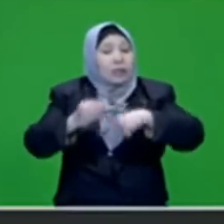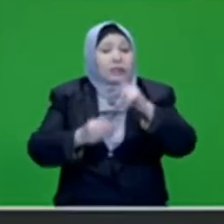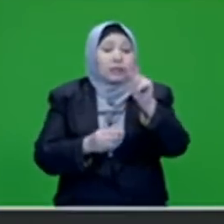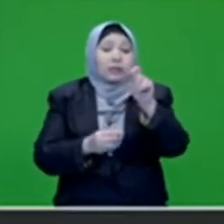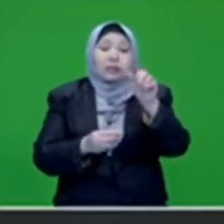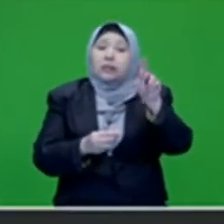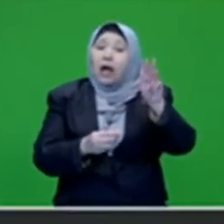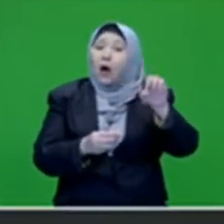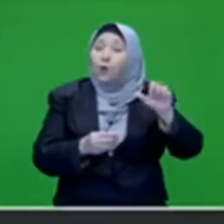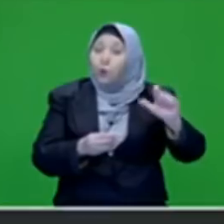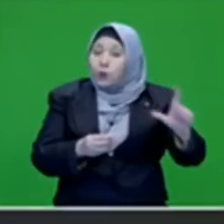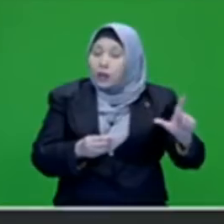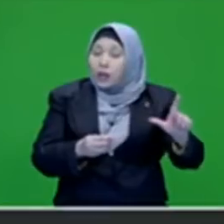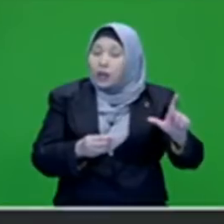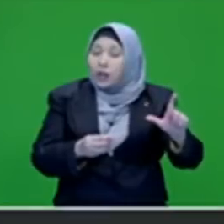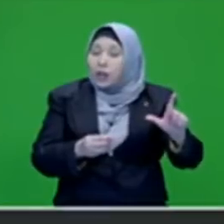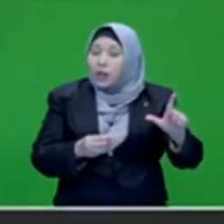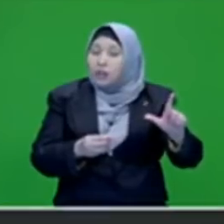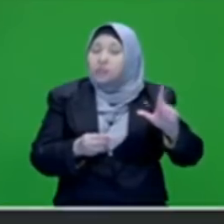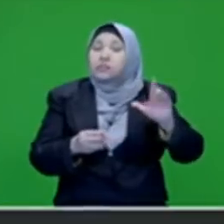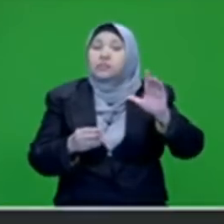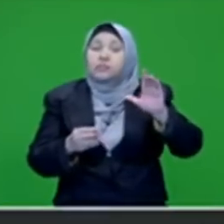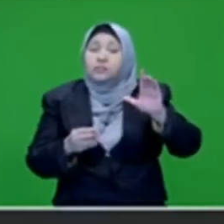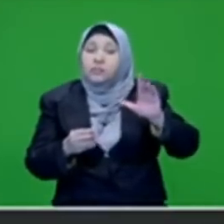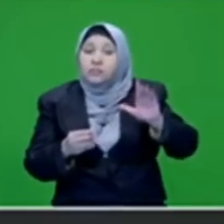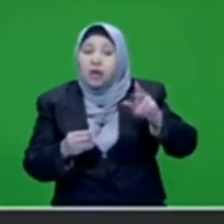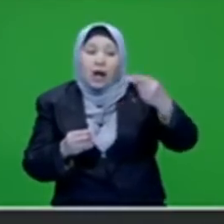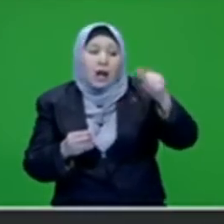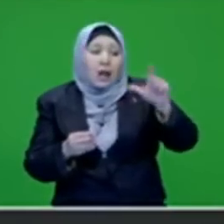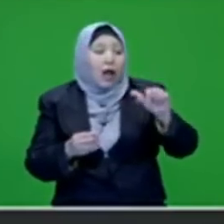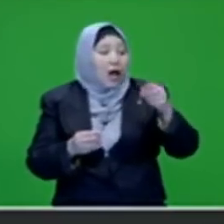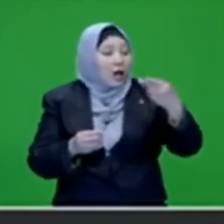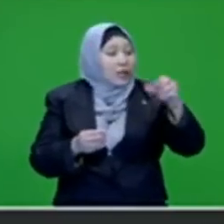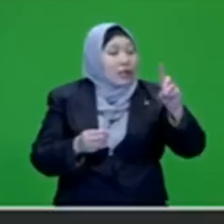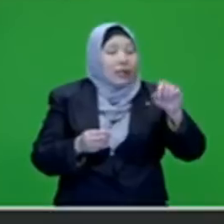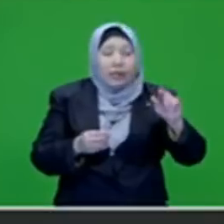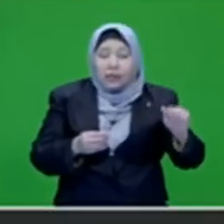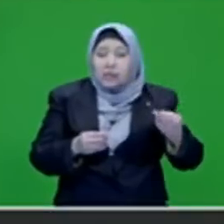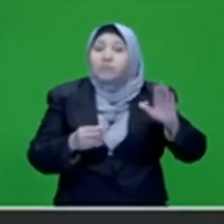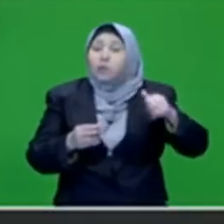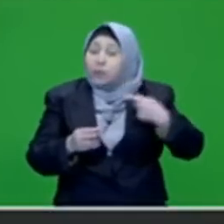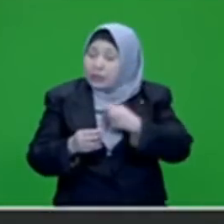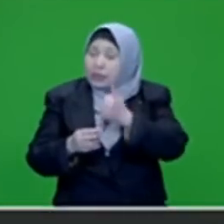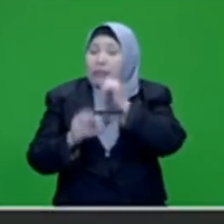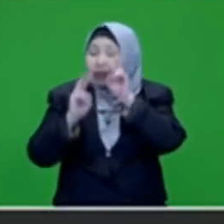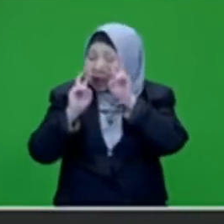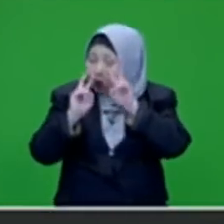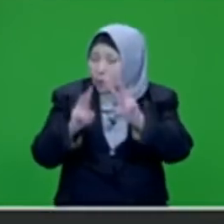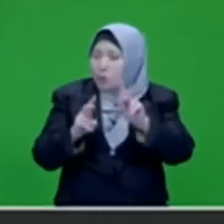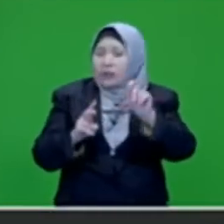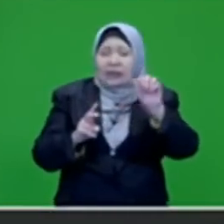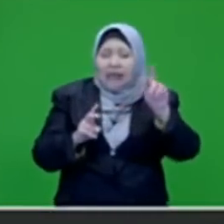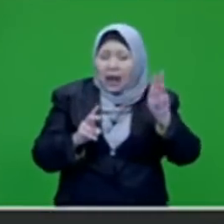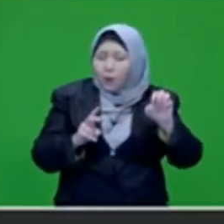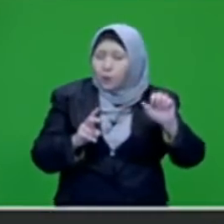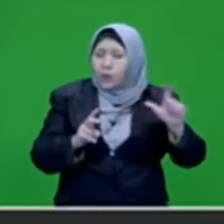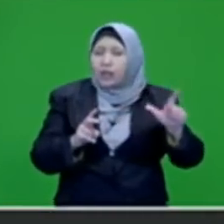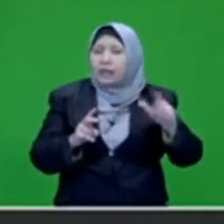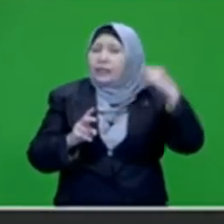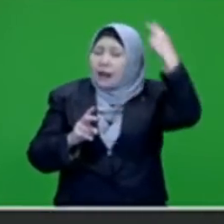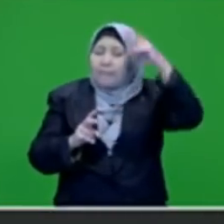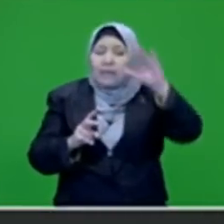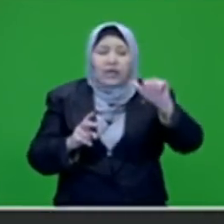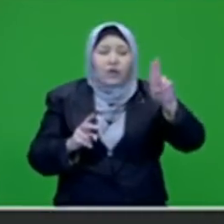ta'wilil ahadith, sebelum kita melihat ta'wilil ahadith, Nabi Yusuf alaihi